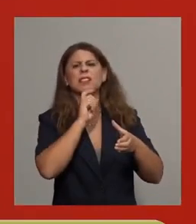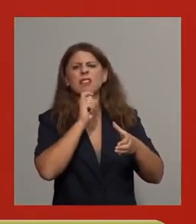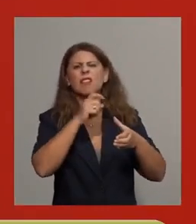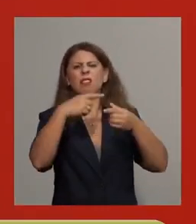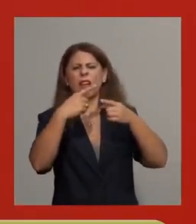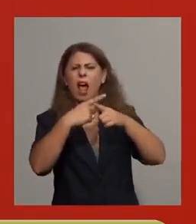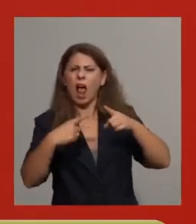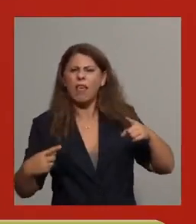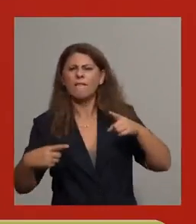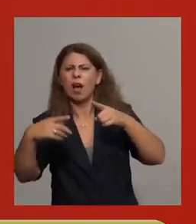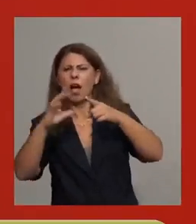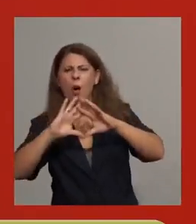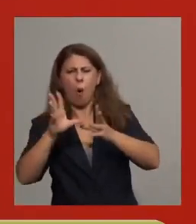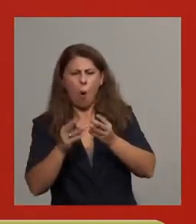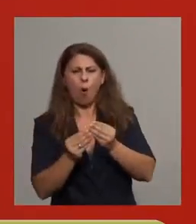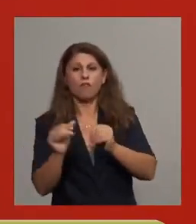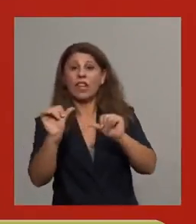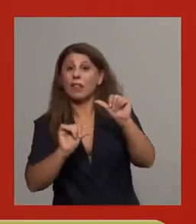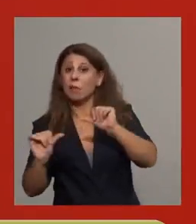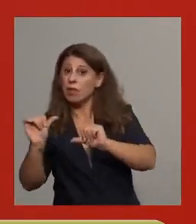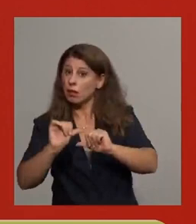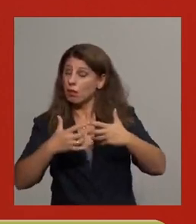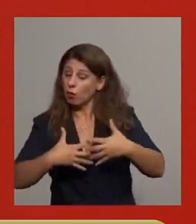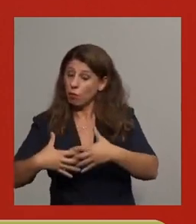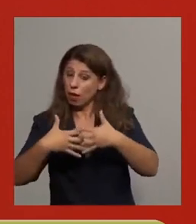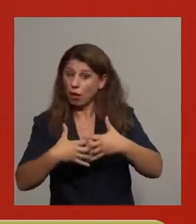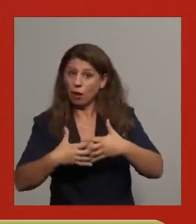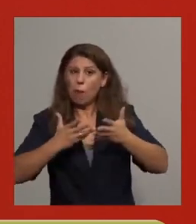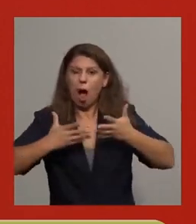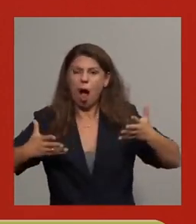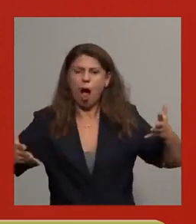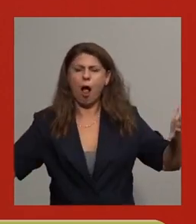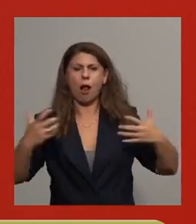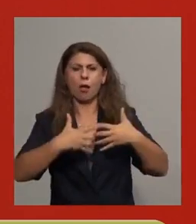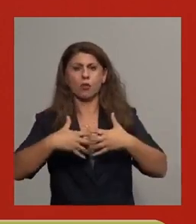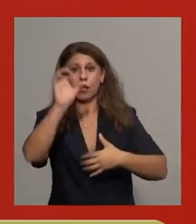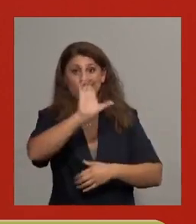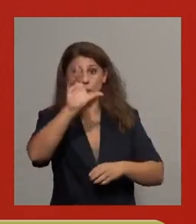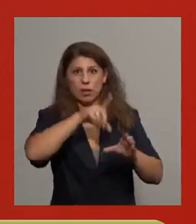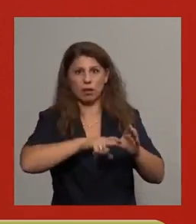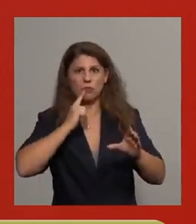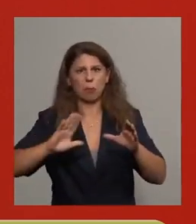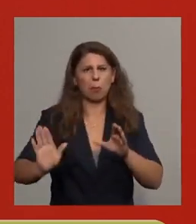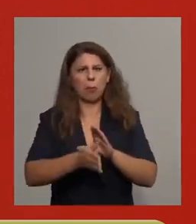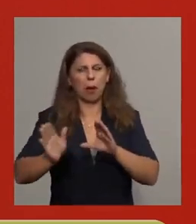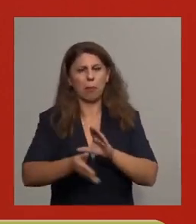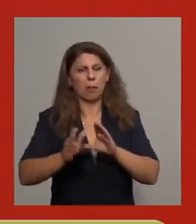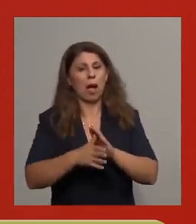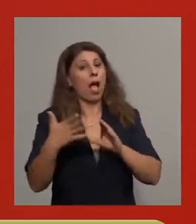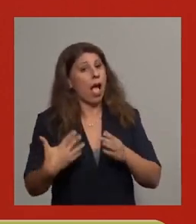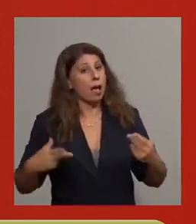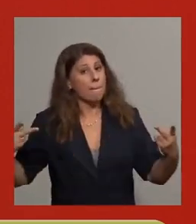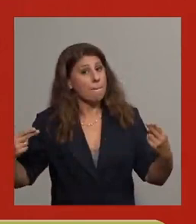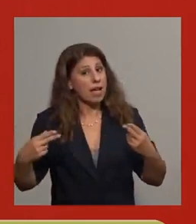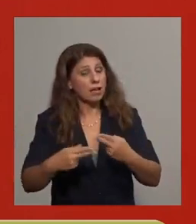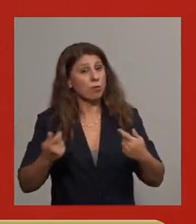αλουμινίου, του χάλιβα, στη χημική βιομηχανία επίσης, προχωρούν σε απολύσεις, κάνουν περικοπές